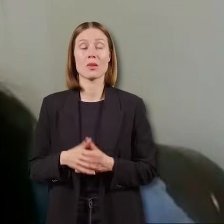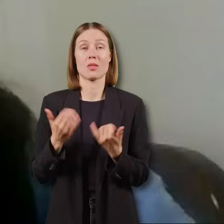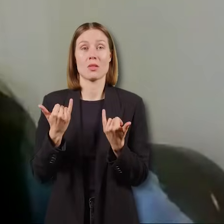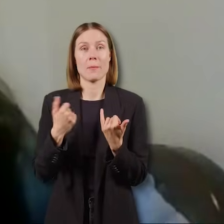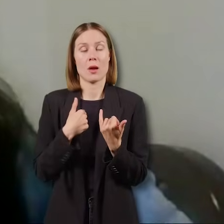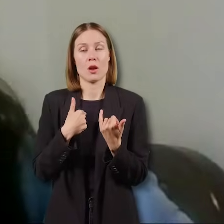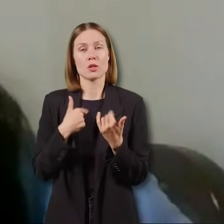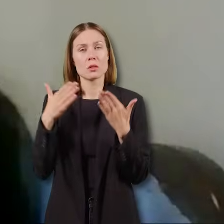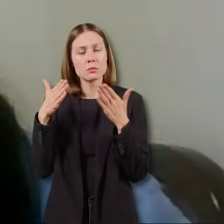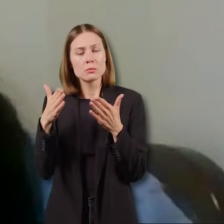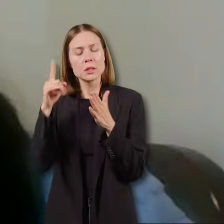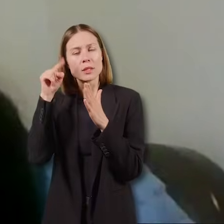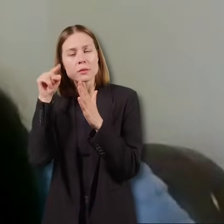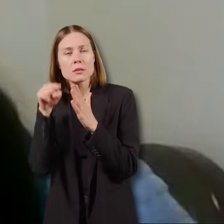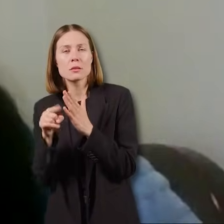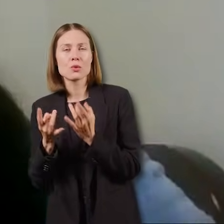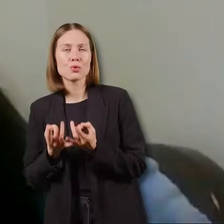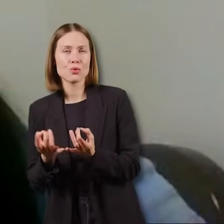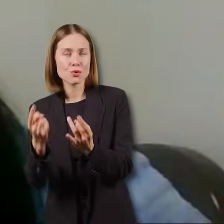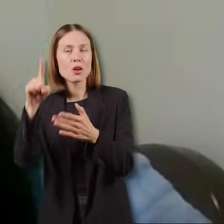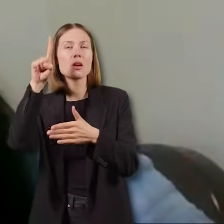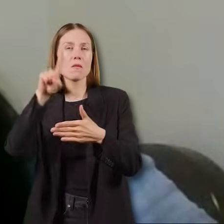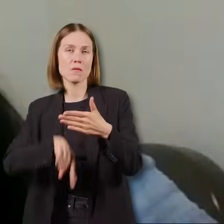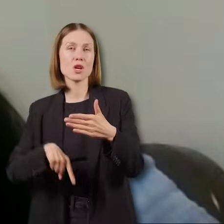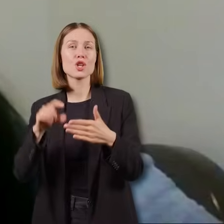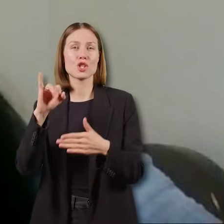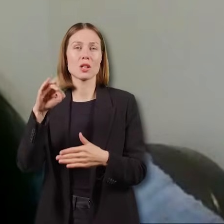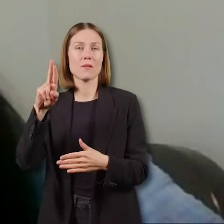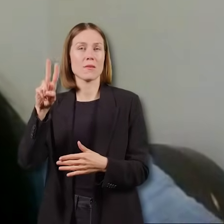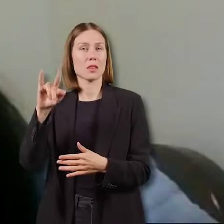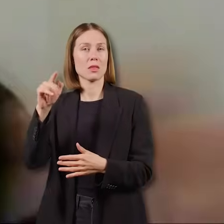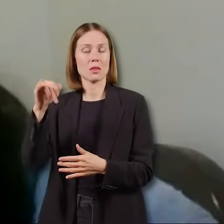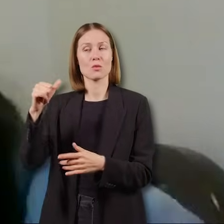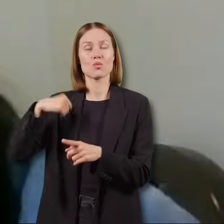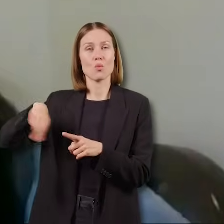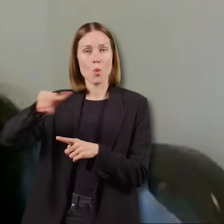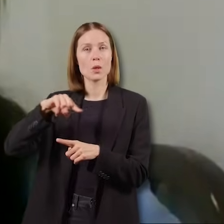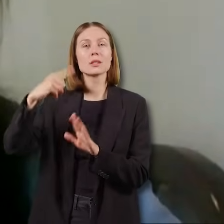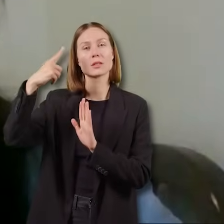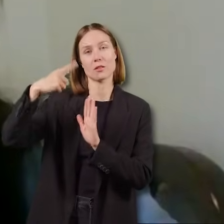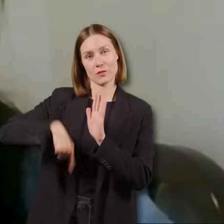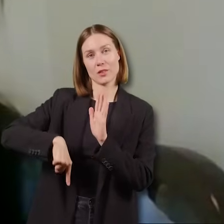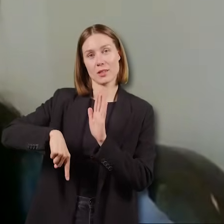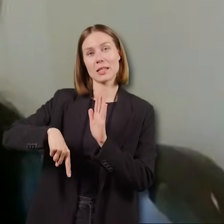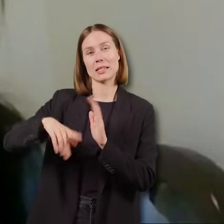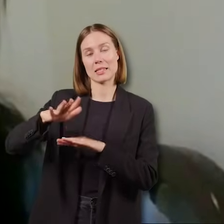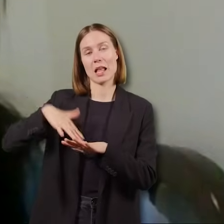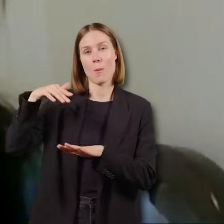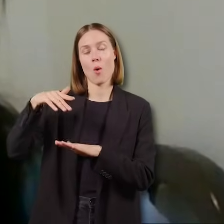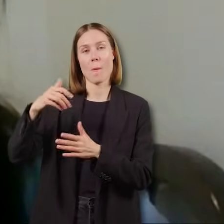dar labiau gilinuosi ir tikrai tikiu, kad širvintiškai patikės man šitą Seimo